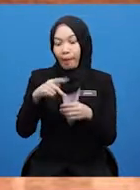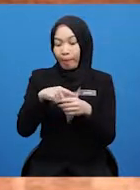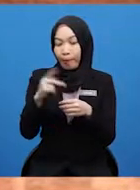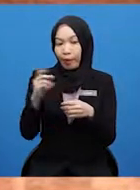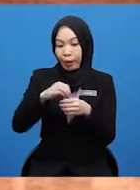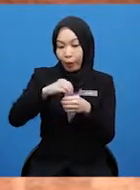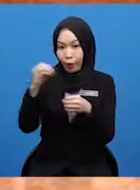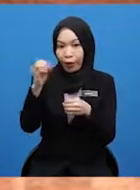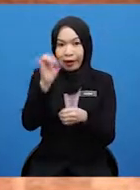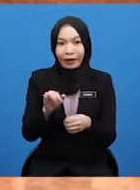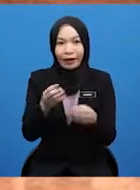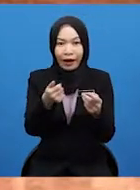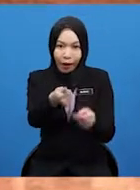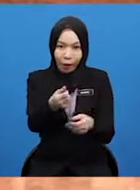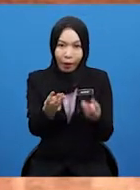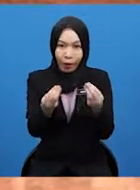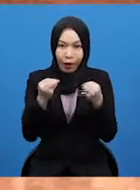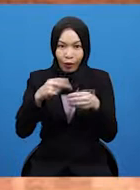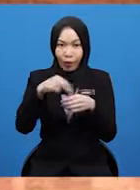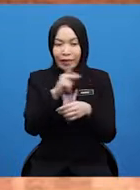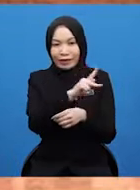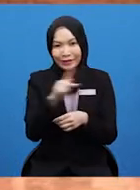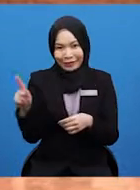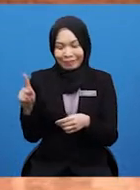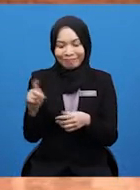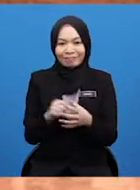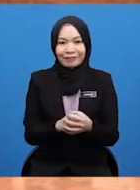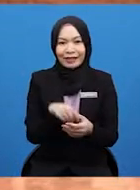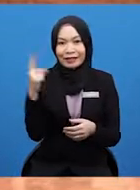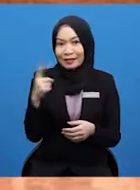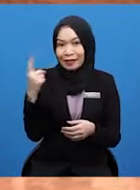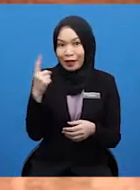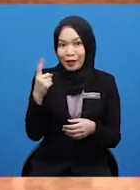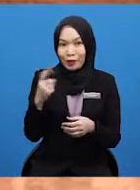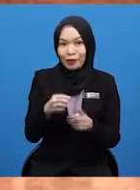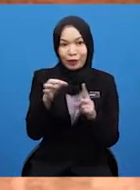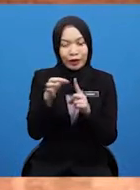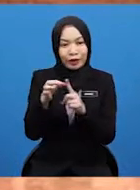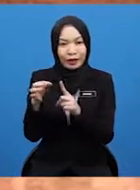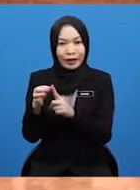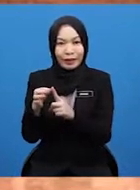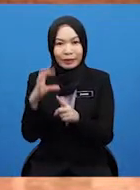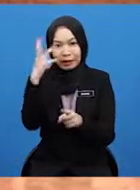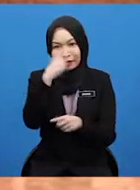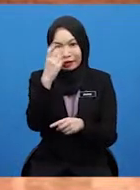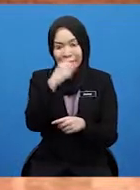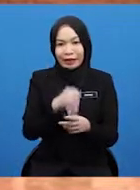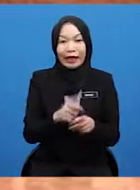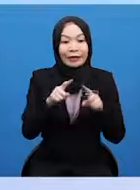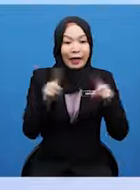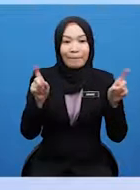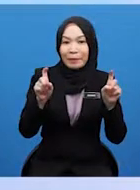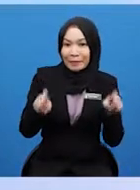Mungkin pilihan pelajar jenis muka taip agak fancy, tetapi mempunyai konsep mudah